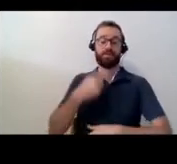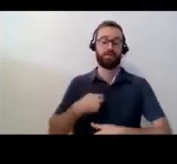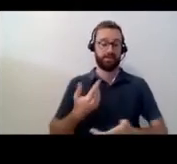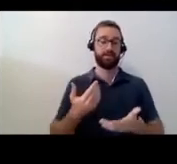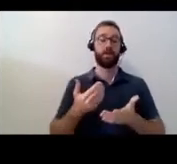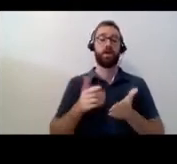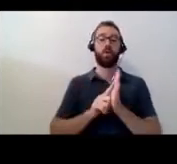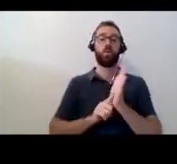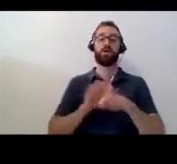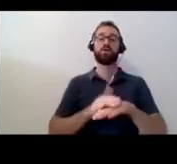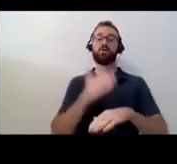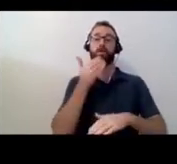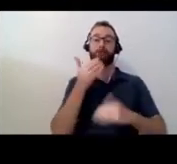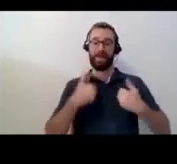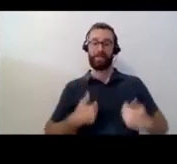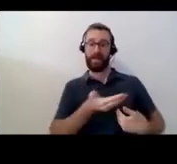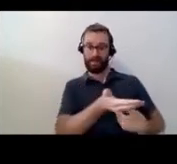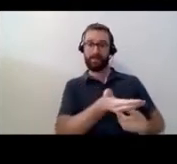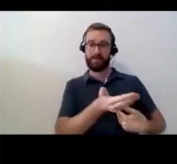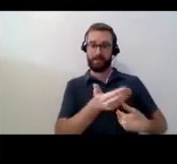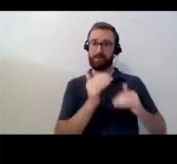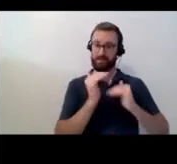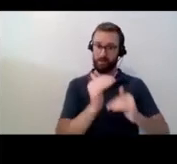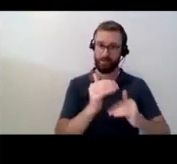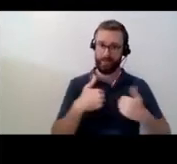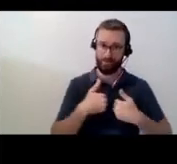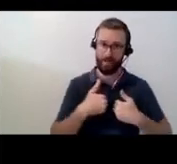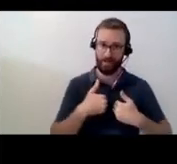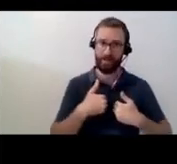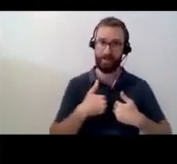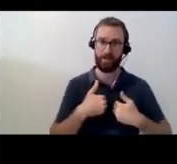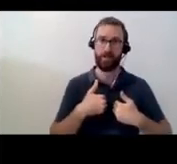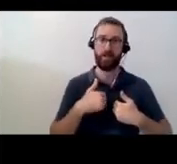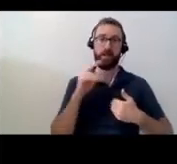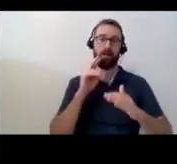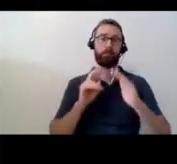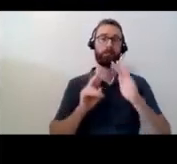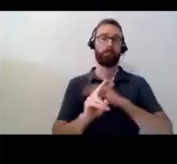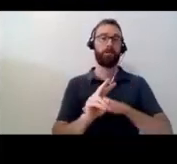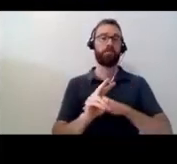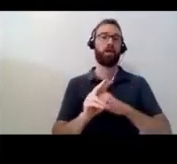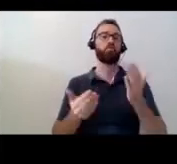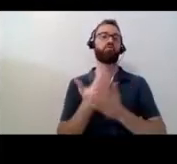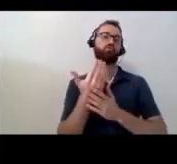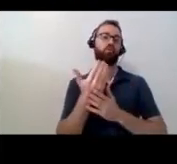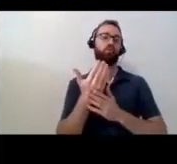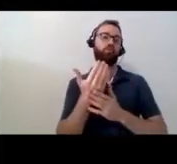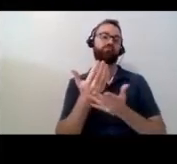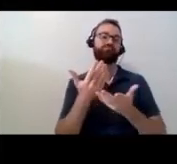de l'animal prévoit de nouveaux motifs pour mettre fin à la vie d'un animal. Il serait donc incohérent de penser